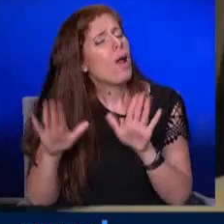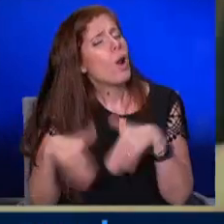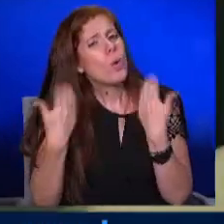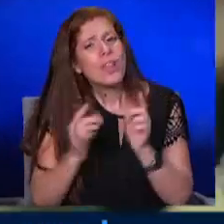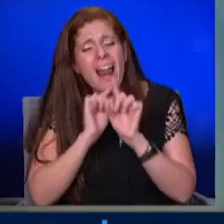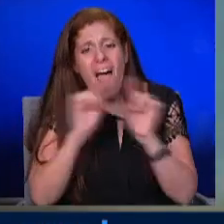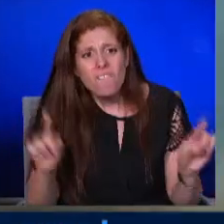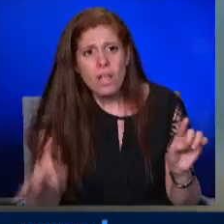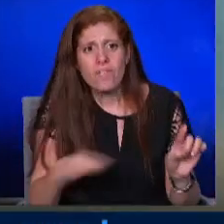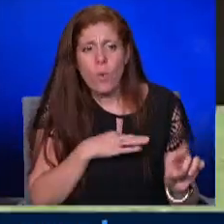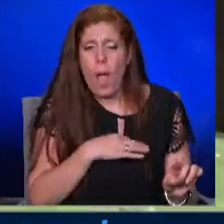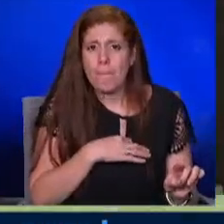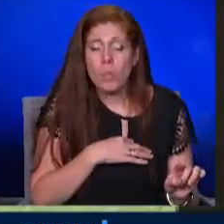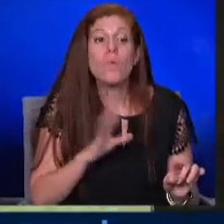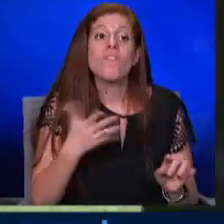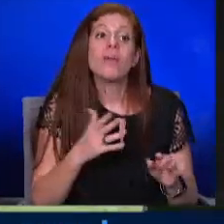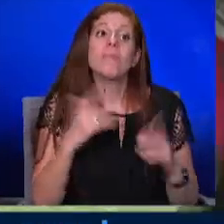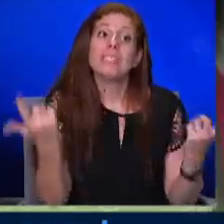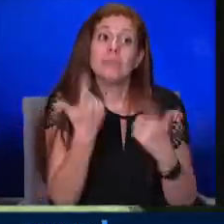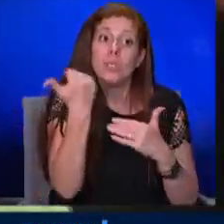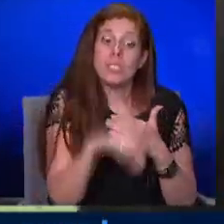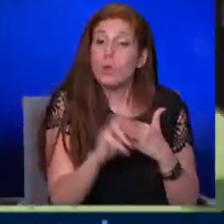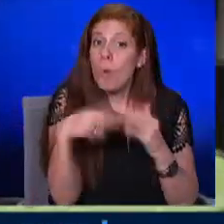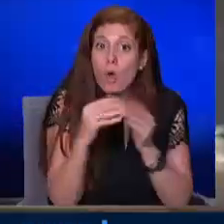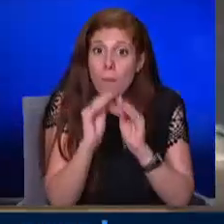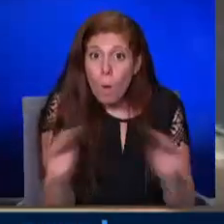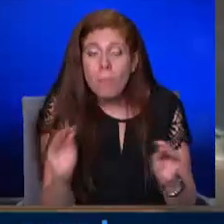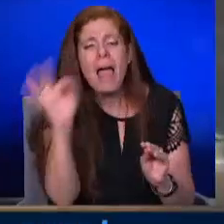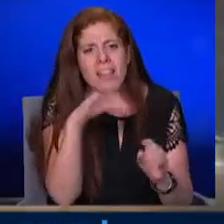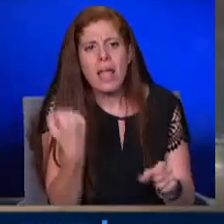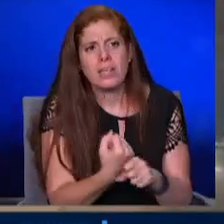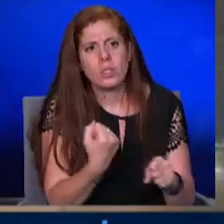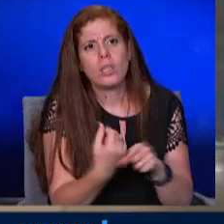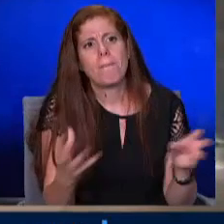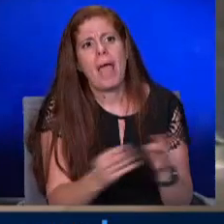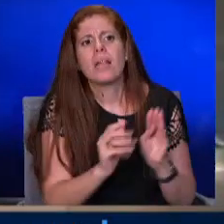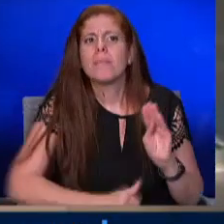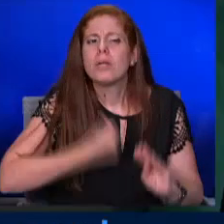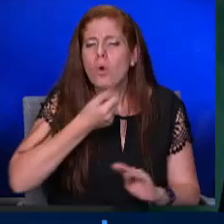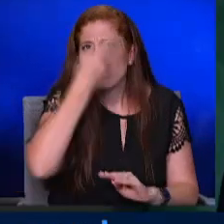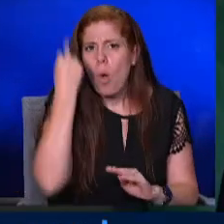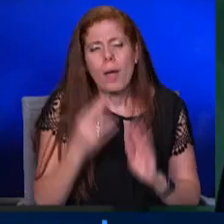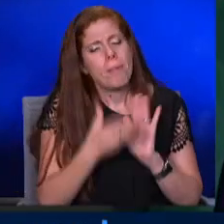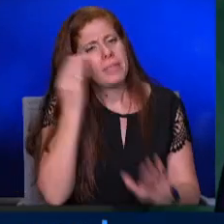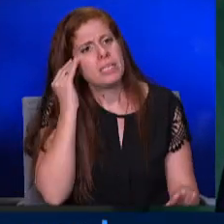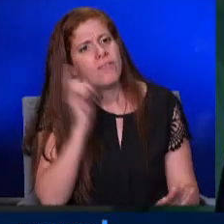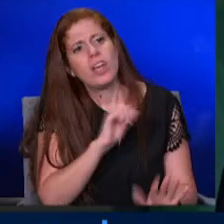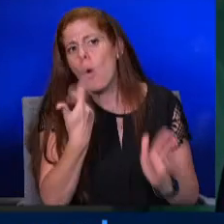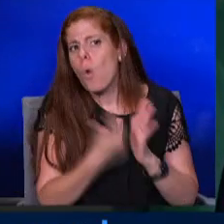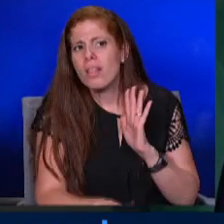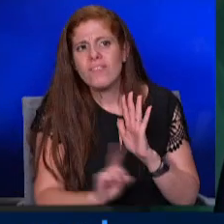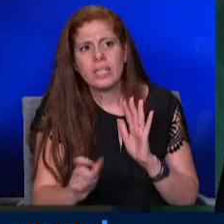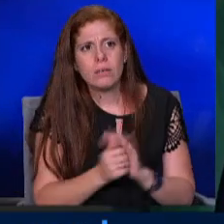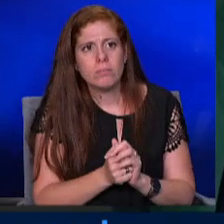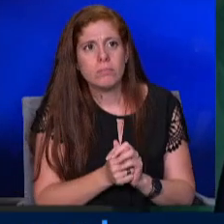במידה ומסיבות הסיום לא יתקיימו עם המורים, אנחנו עדיין נקיים אותם יחד עם הנהגות ההורים בבתי הספר. אנחנו לא הולכים לוותר. הילדים הם לא יכולים להיות